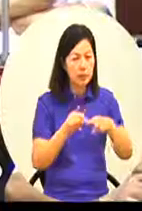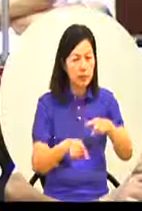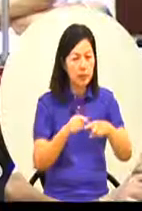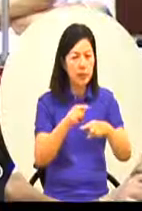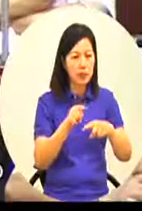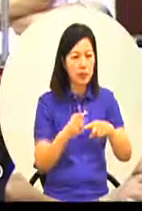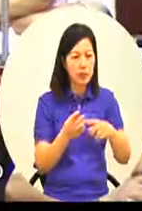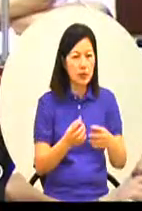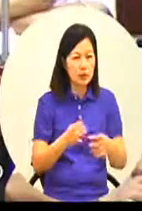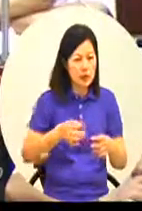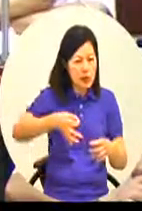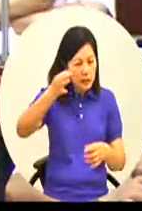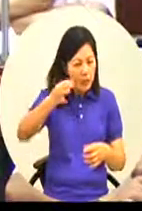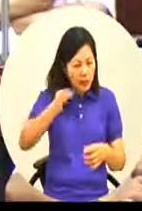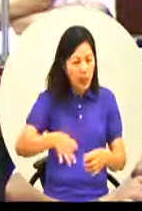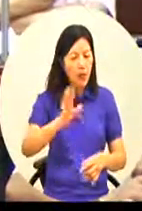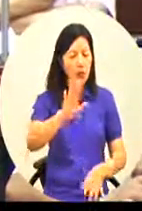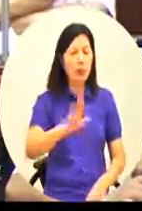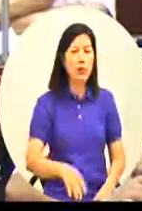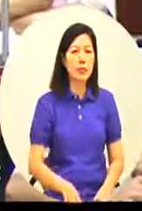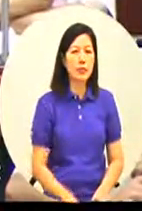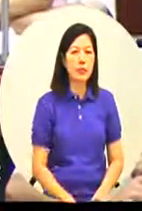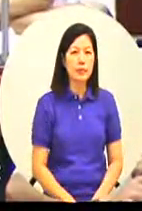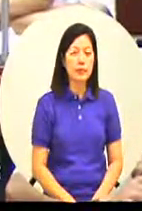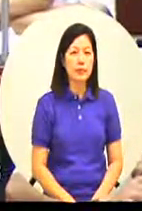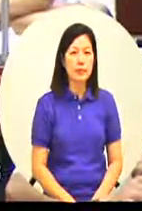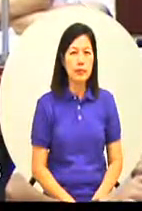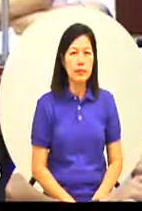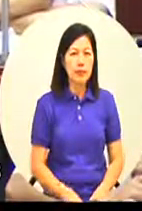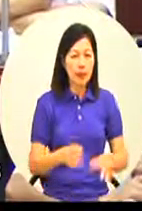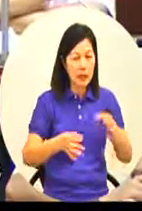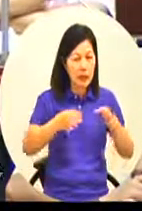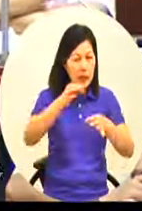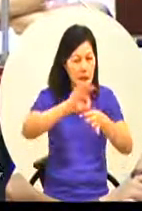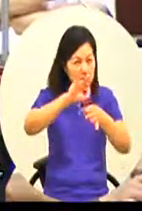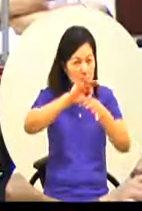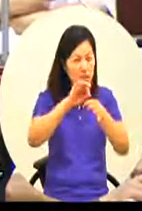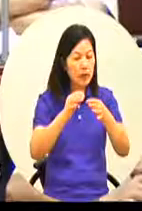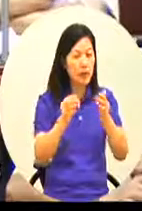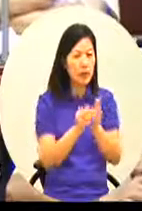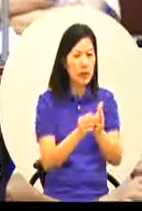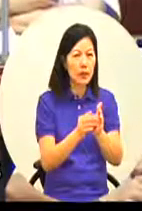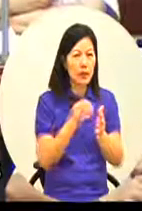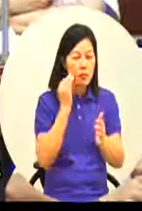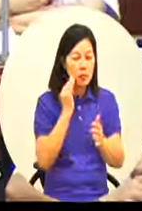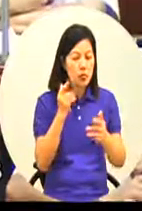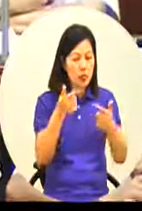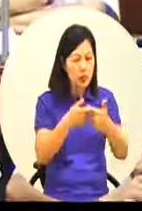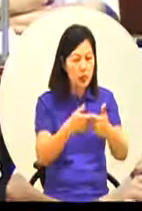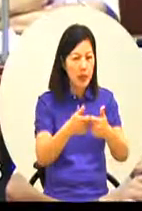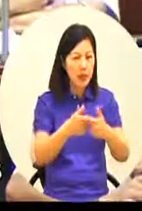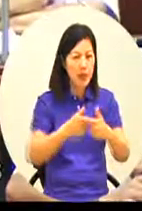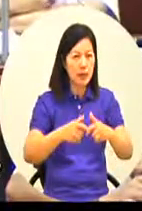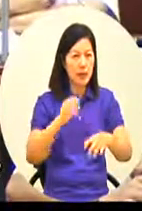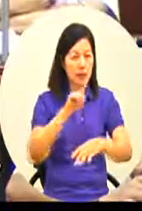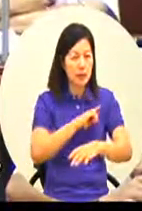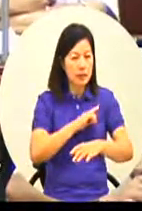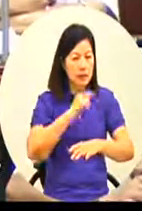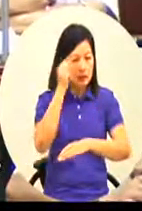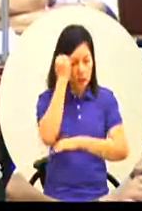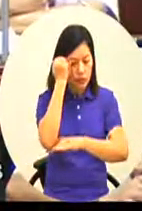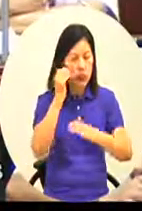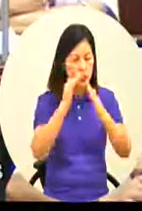较低，吼啊，所以平均是这个数目二。啊，这调整了的结果呢，即卖啦，准适用自用主体的税率的吼，就是讲达